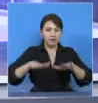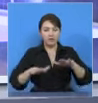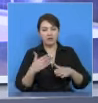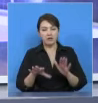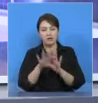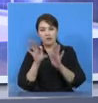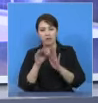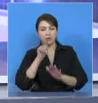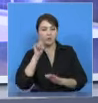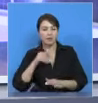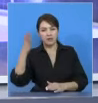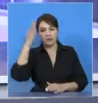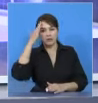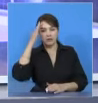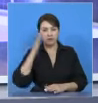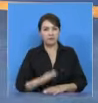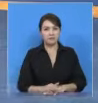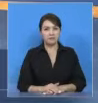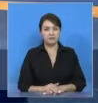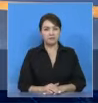отобраны молодые таланты